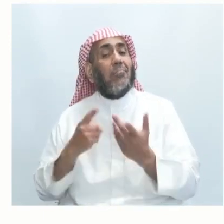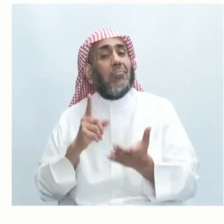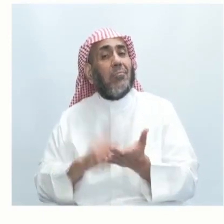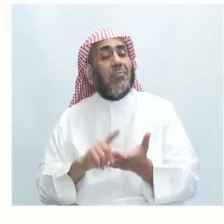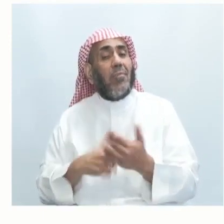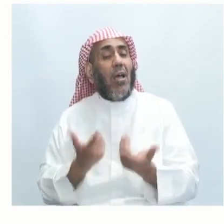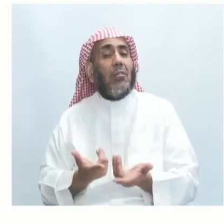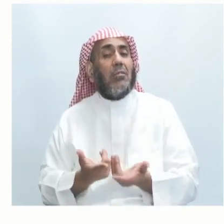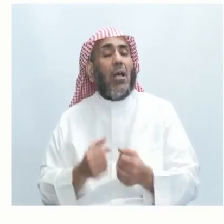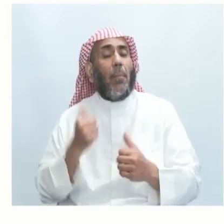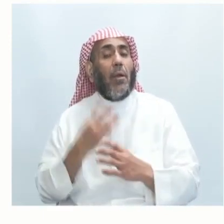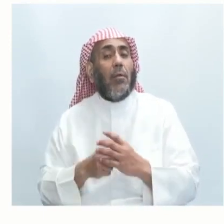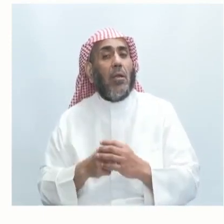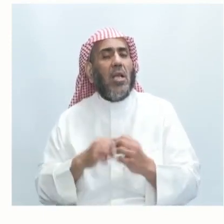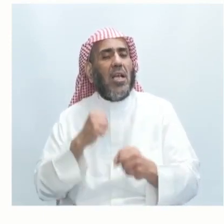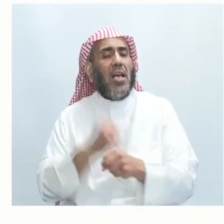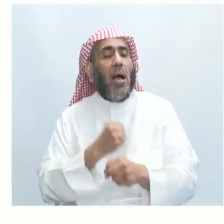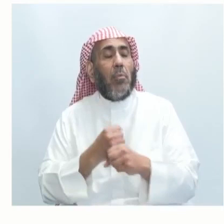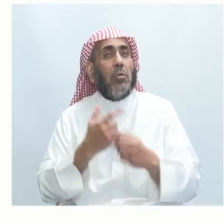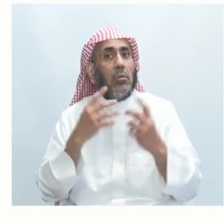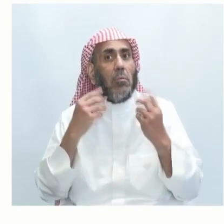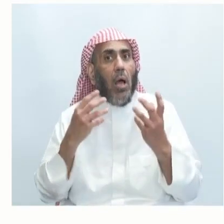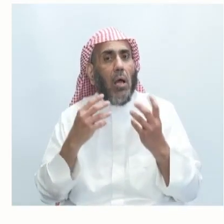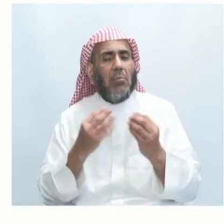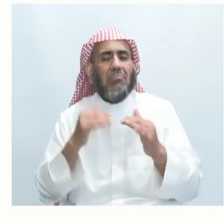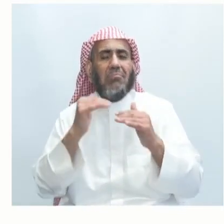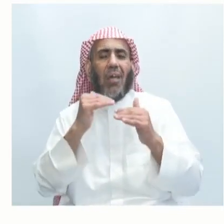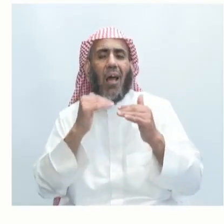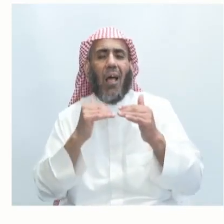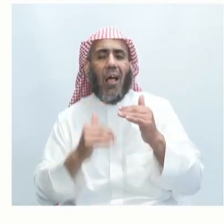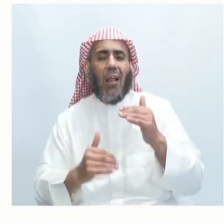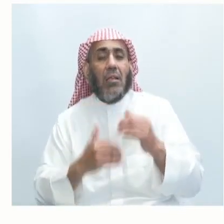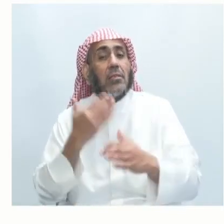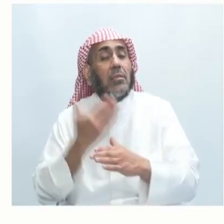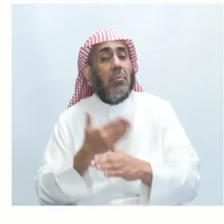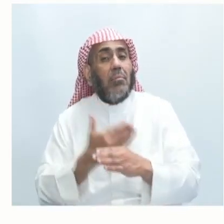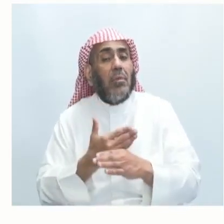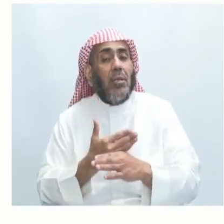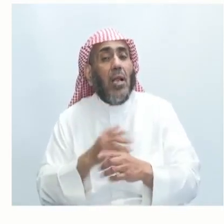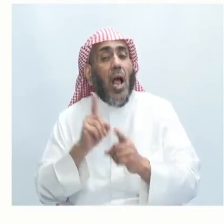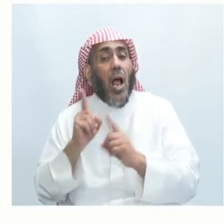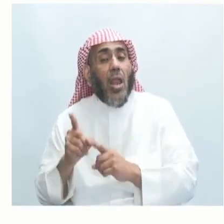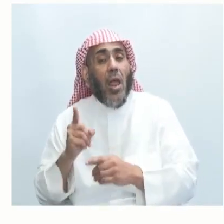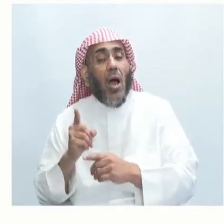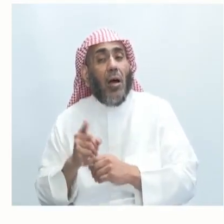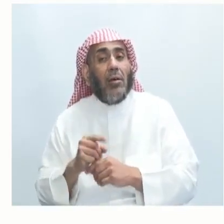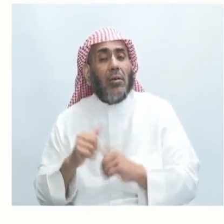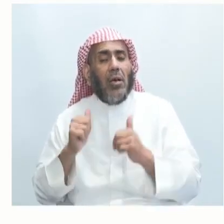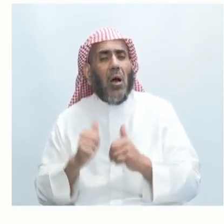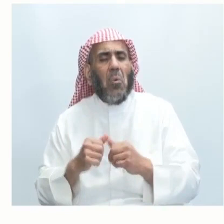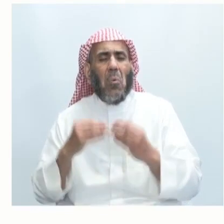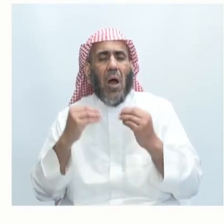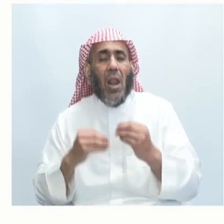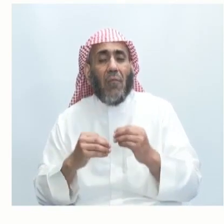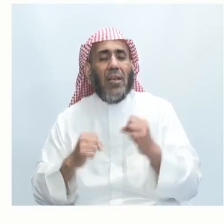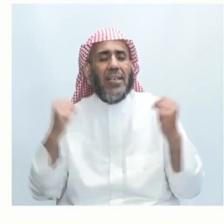الابناء وبنات الطلاب عمليه الانتباه تقل لان ماذا لانه او قل